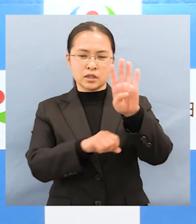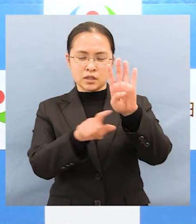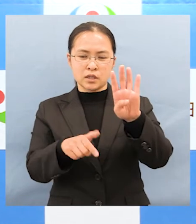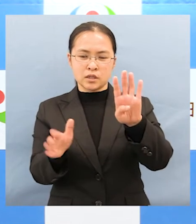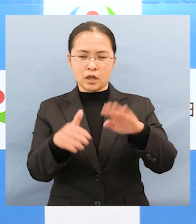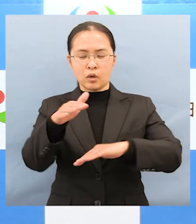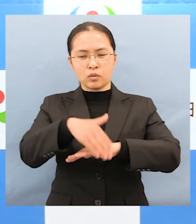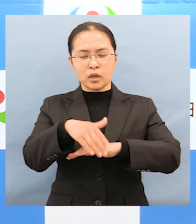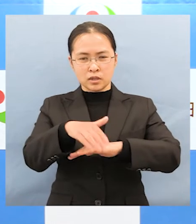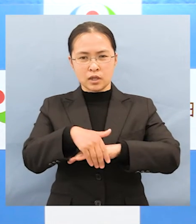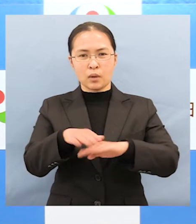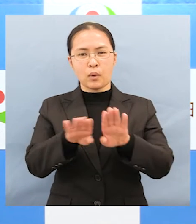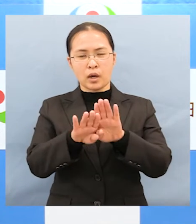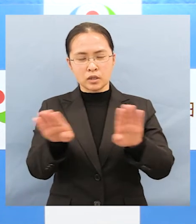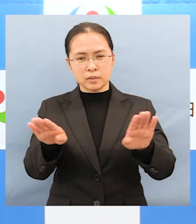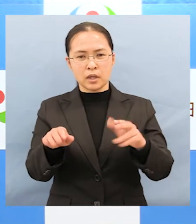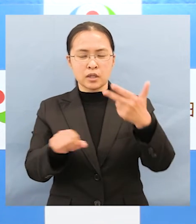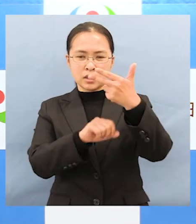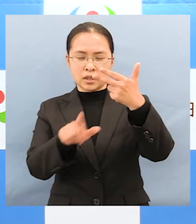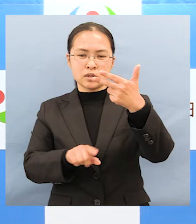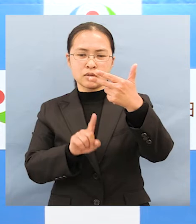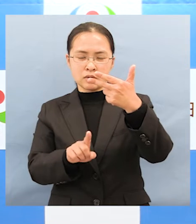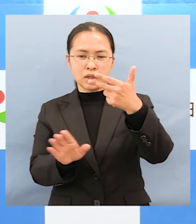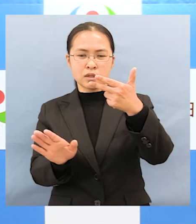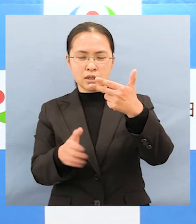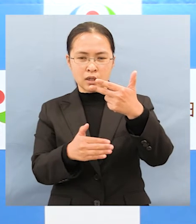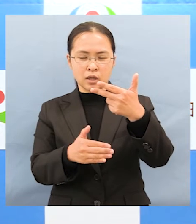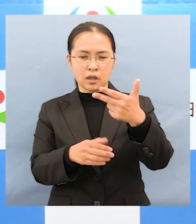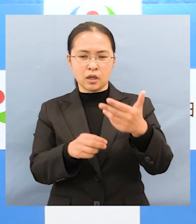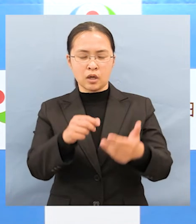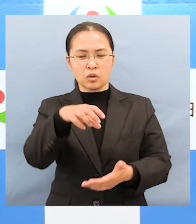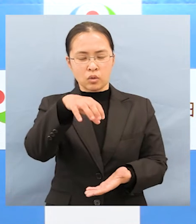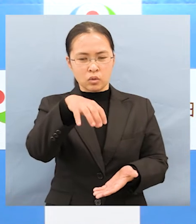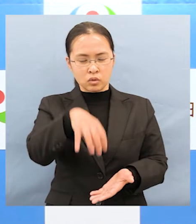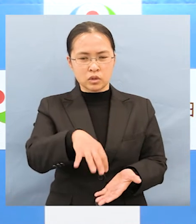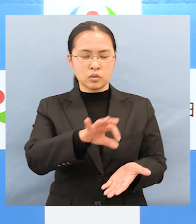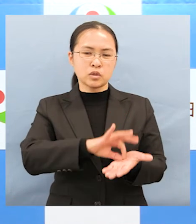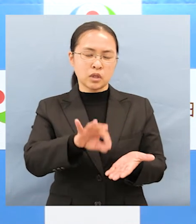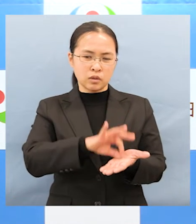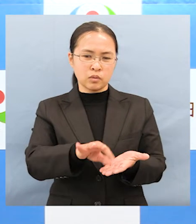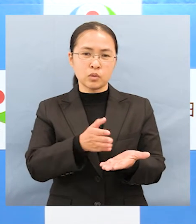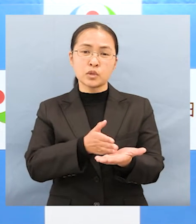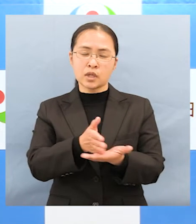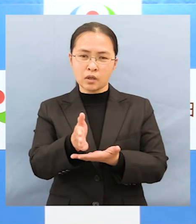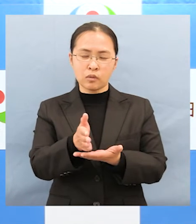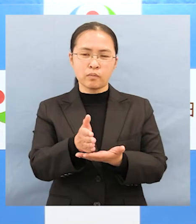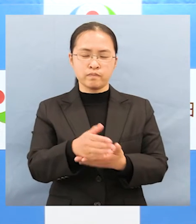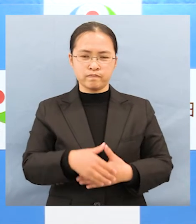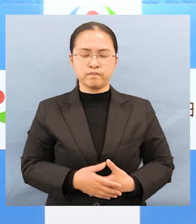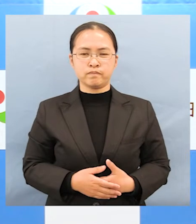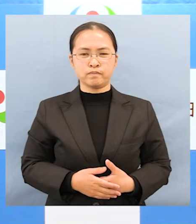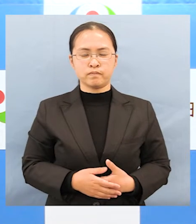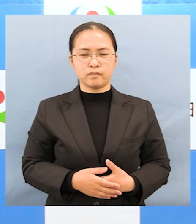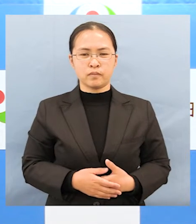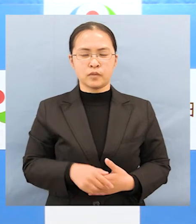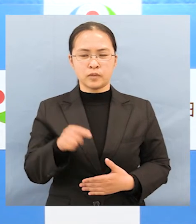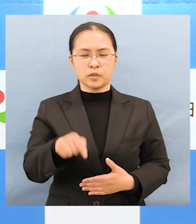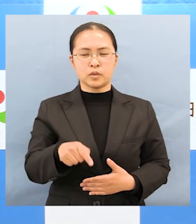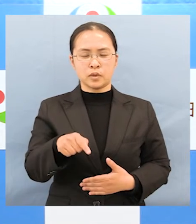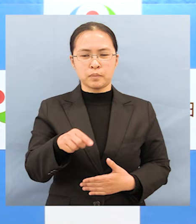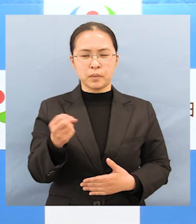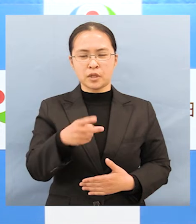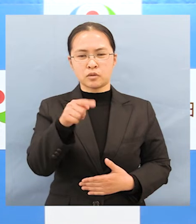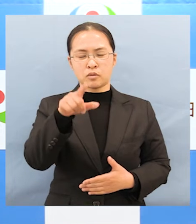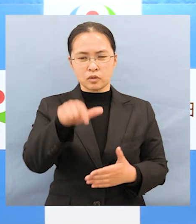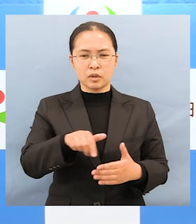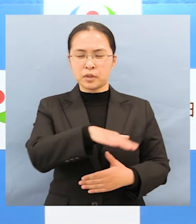から受付を開始いたしまして、7月の1日から農地利用スタートということになりますので、またその時には